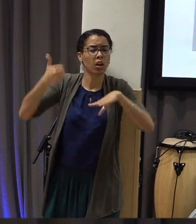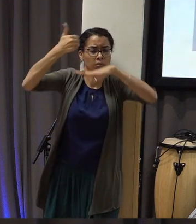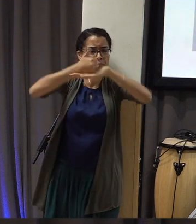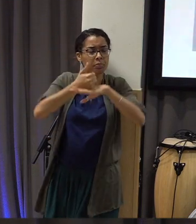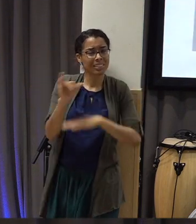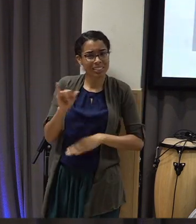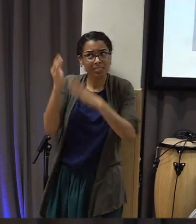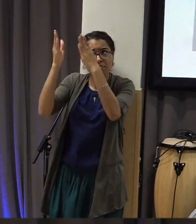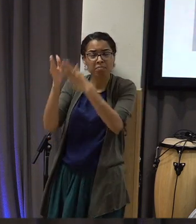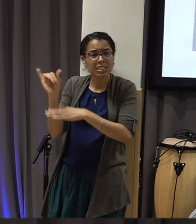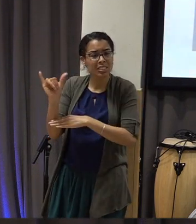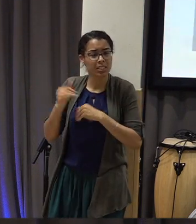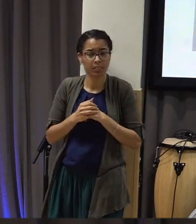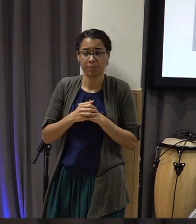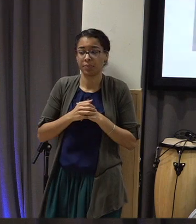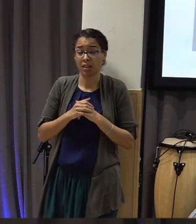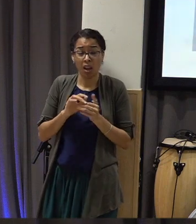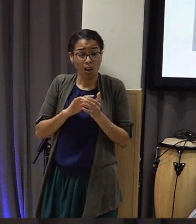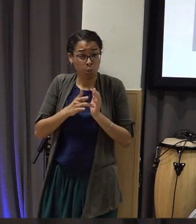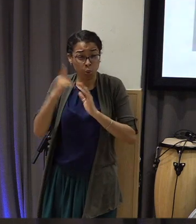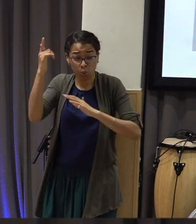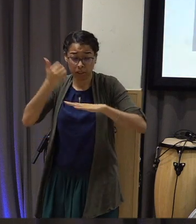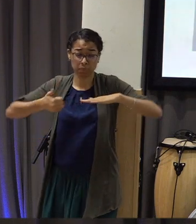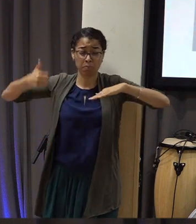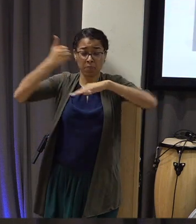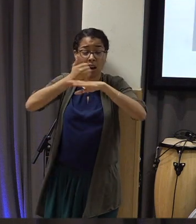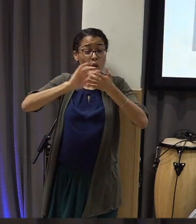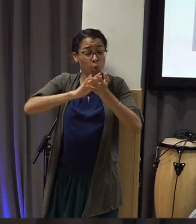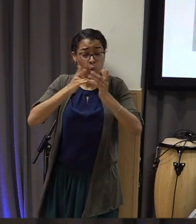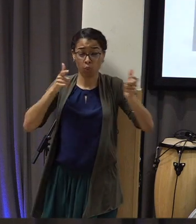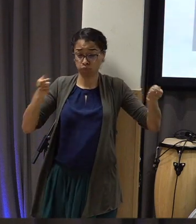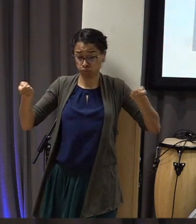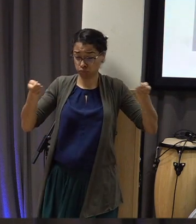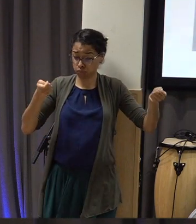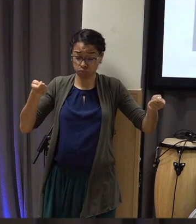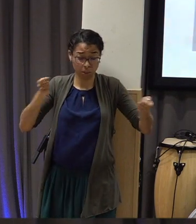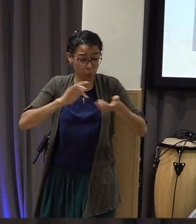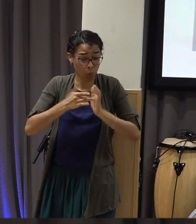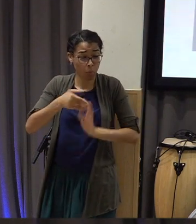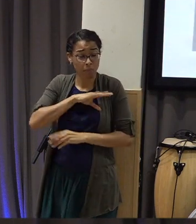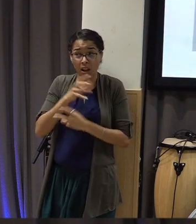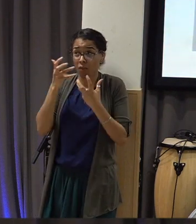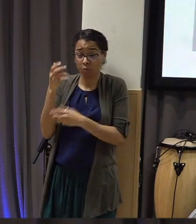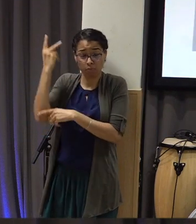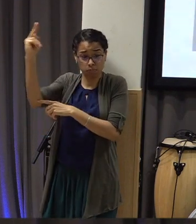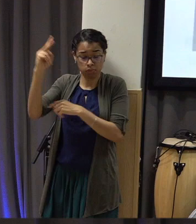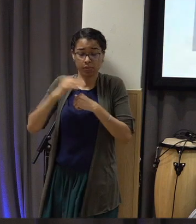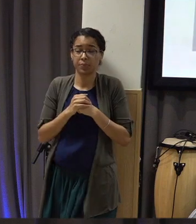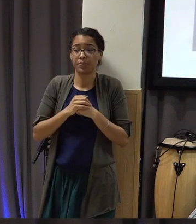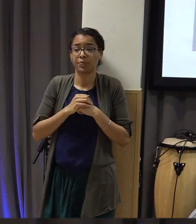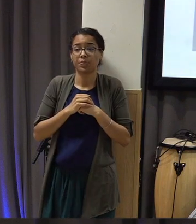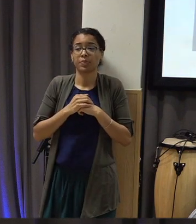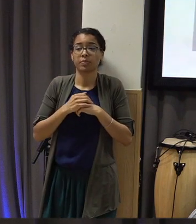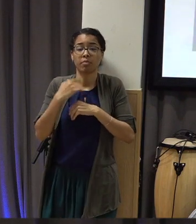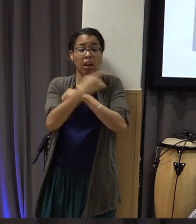souverain, il est élevé au-dessus de tout, il contrôle tout par son unique volonté. Il est dit dans Éphésiens 1,